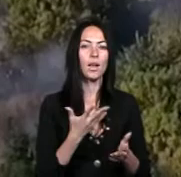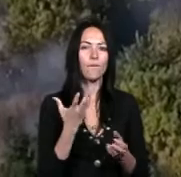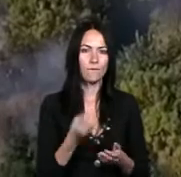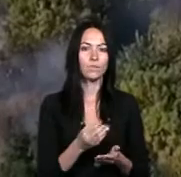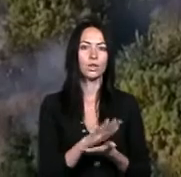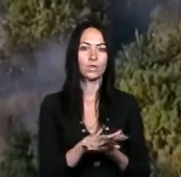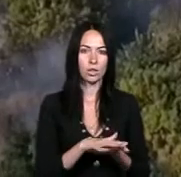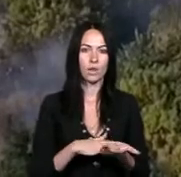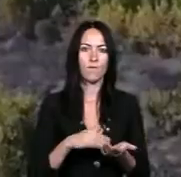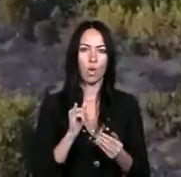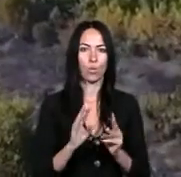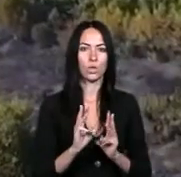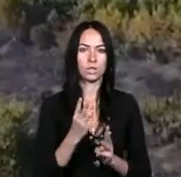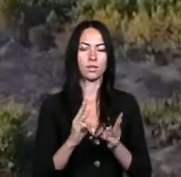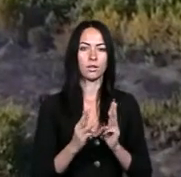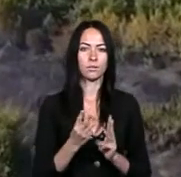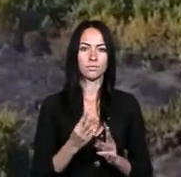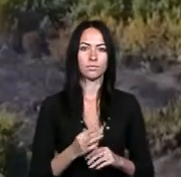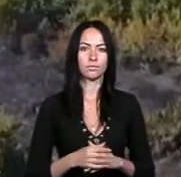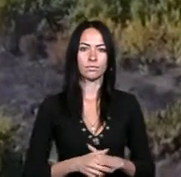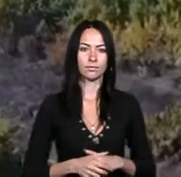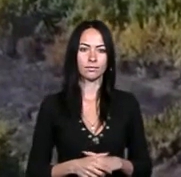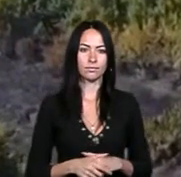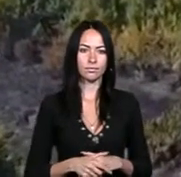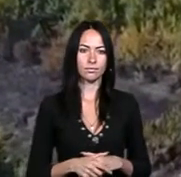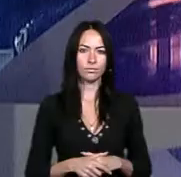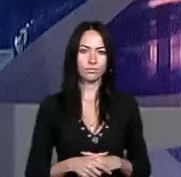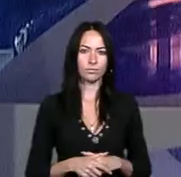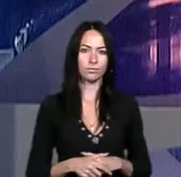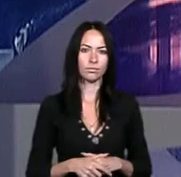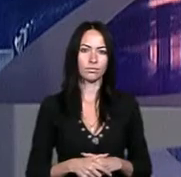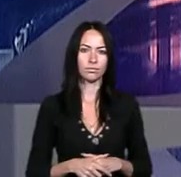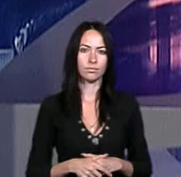лісі. Софія Цвіткова та Юрій Лавриненко. Новини на Суспільному. Харківщина.